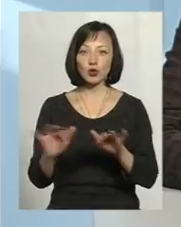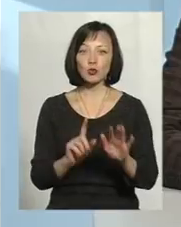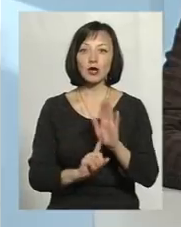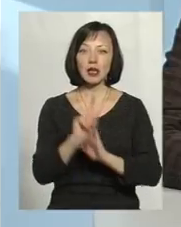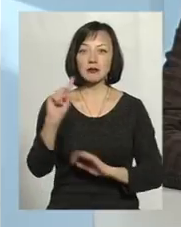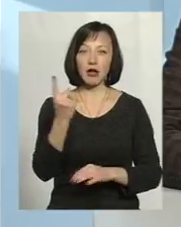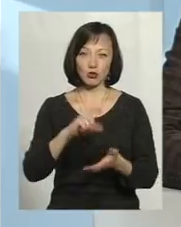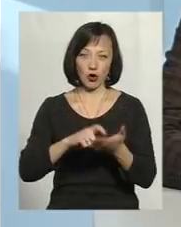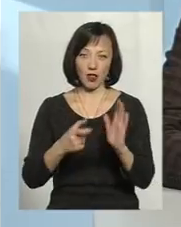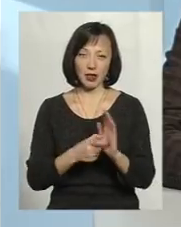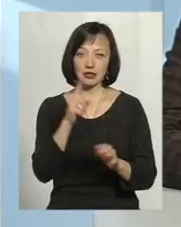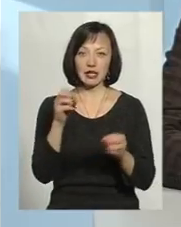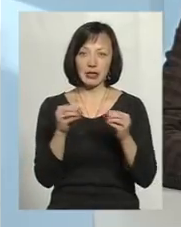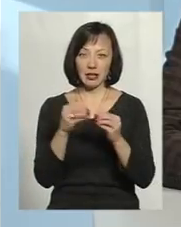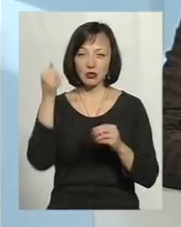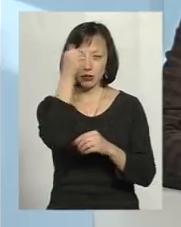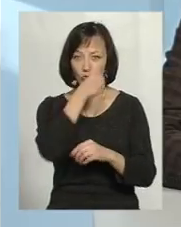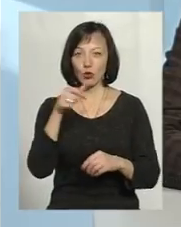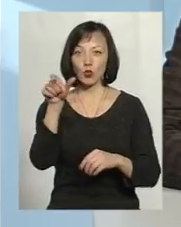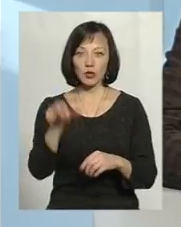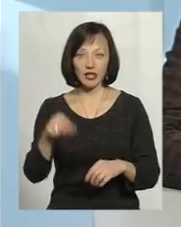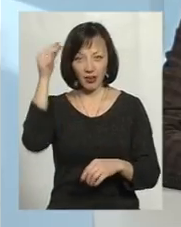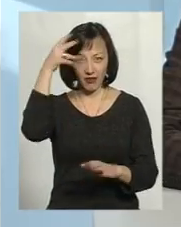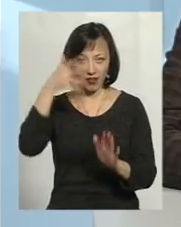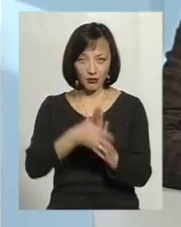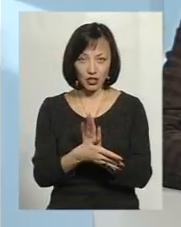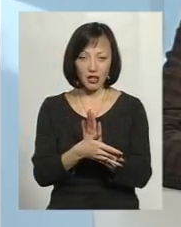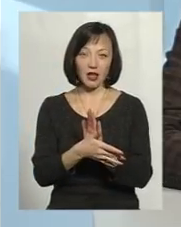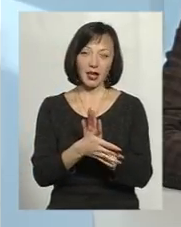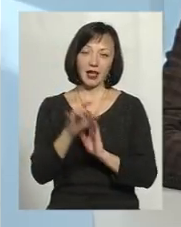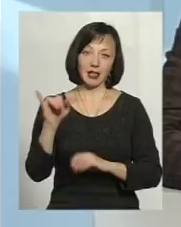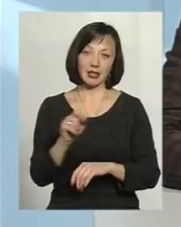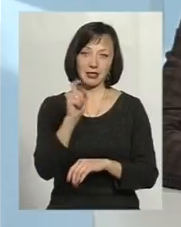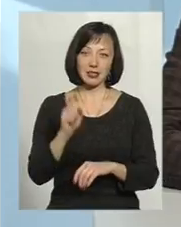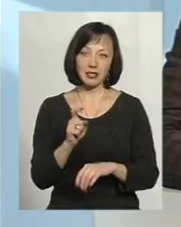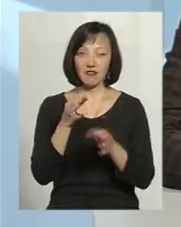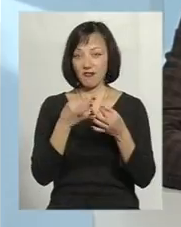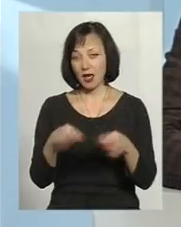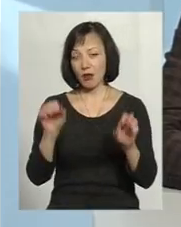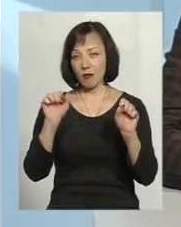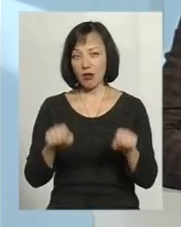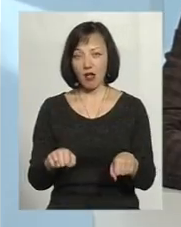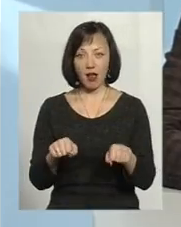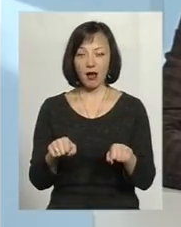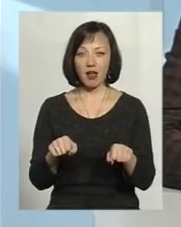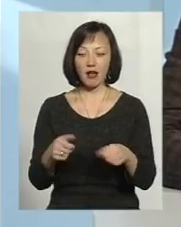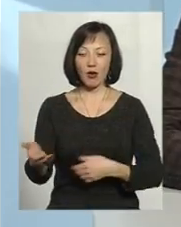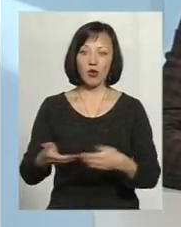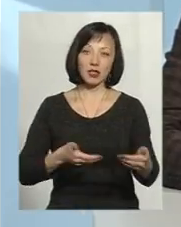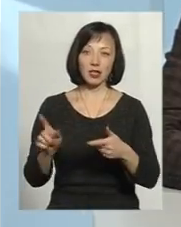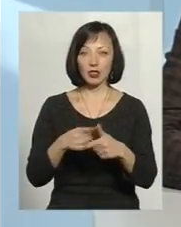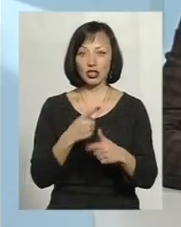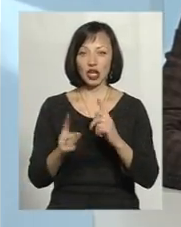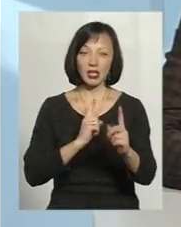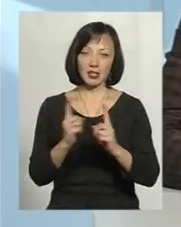класу? За 10 років, думаю, людина би вивчила, дитина вивчила, і вільно би могла не те, щоб пішо ходити, чи то